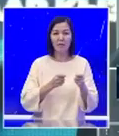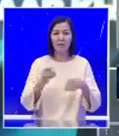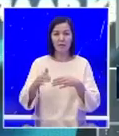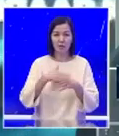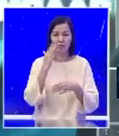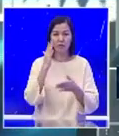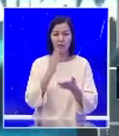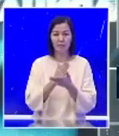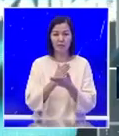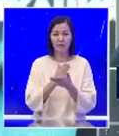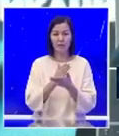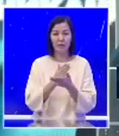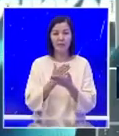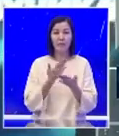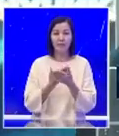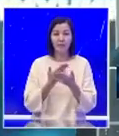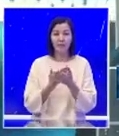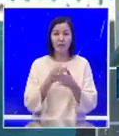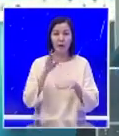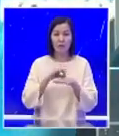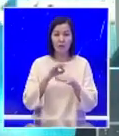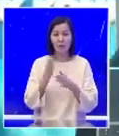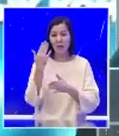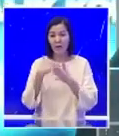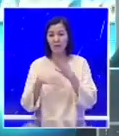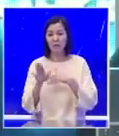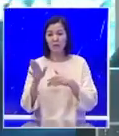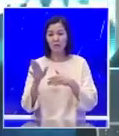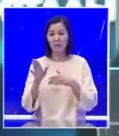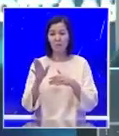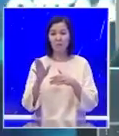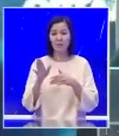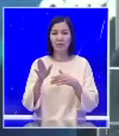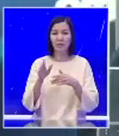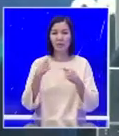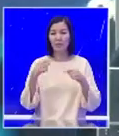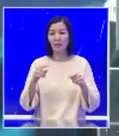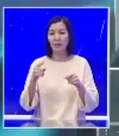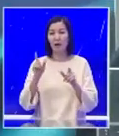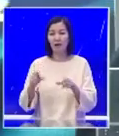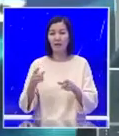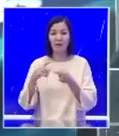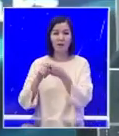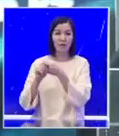бар. Егер осы науқас ауырып қалса, басқа науқас